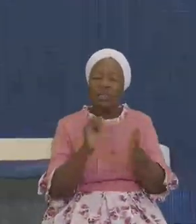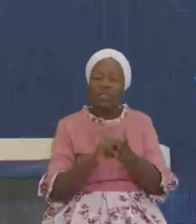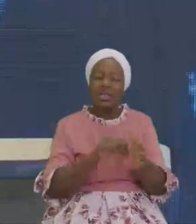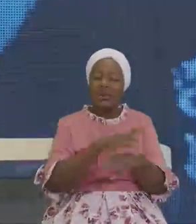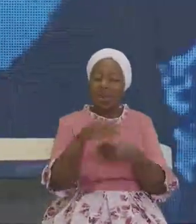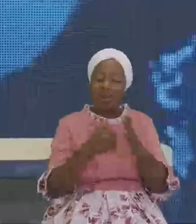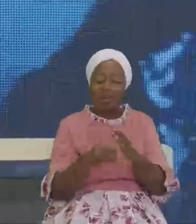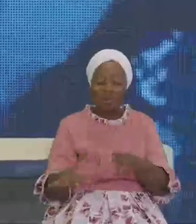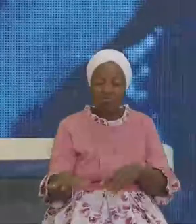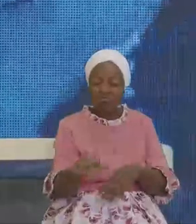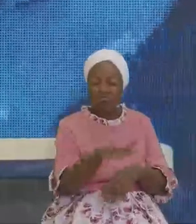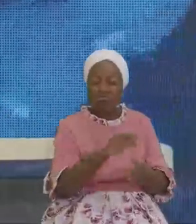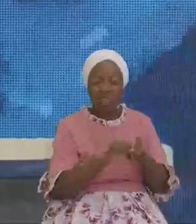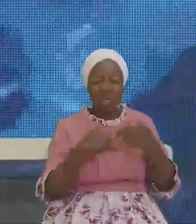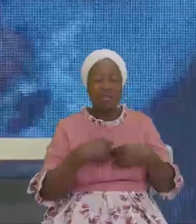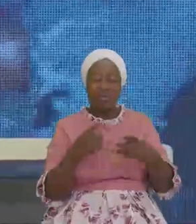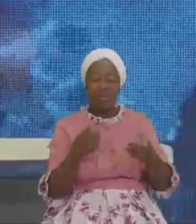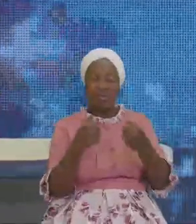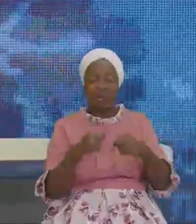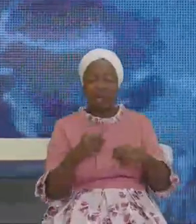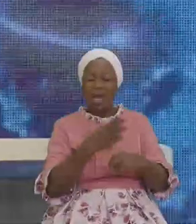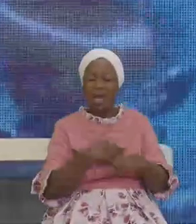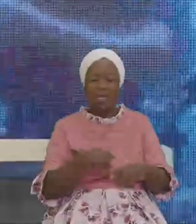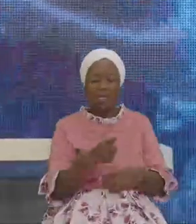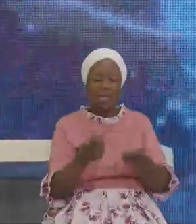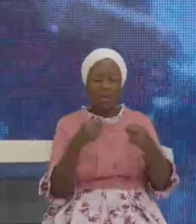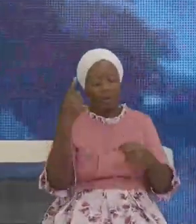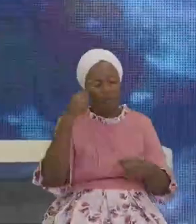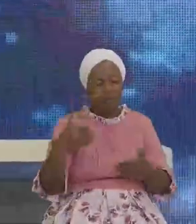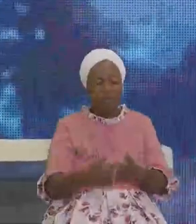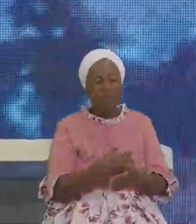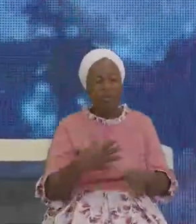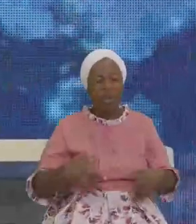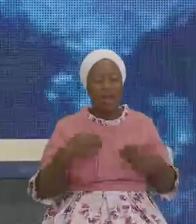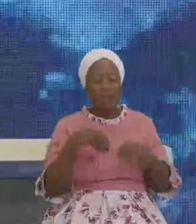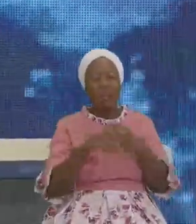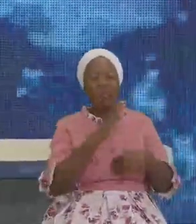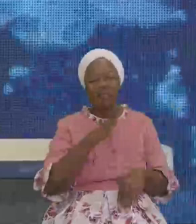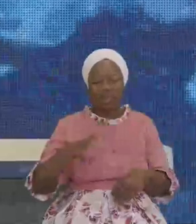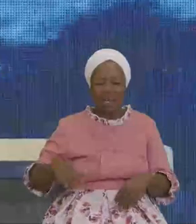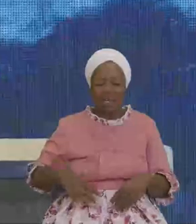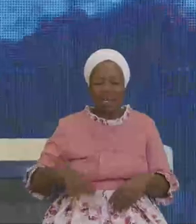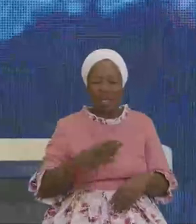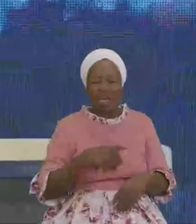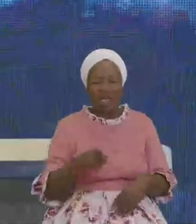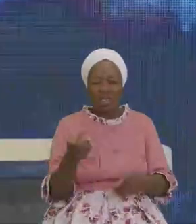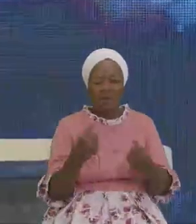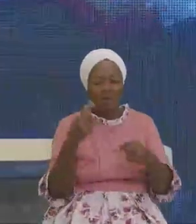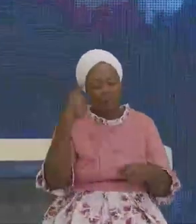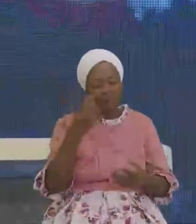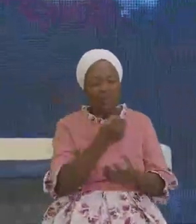Seigneur, je prie que tous ceux-là qui sont venus et qui sont venus pour une nouvelle vie en